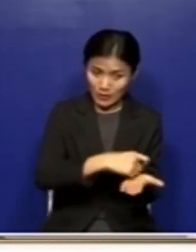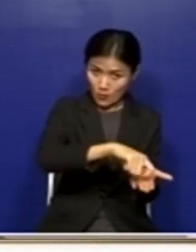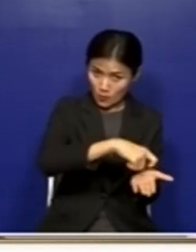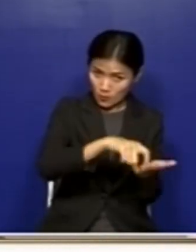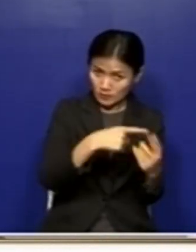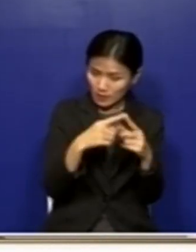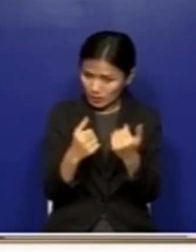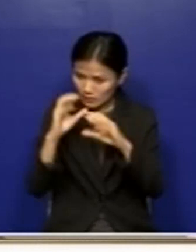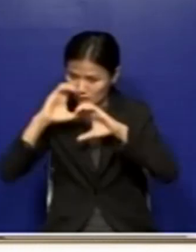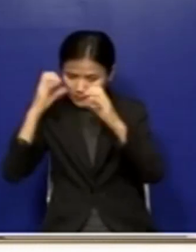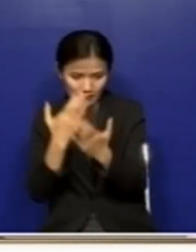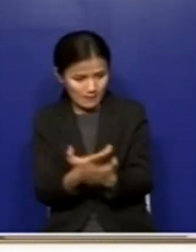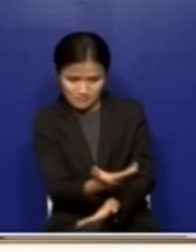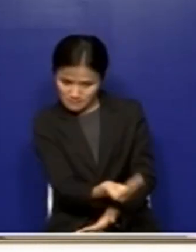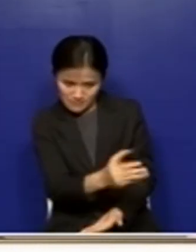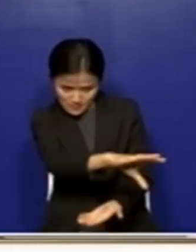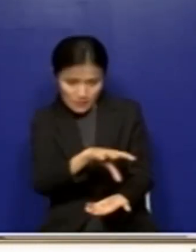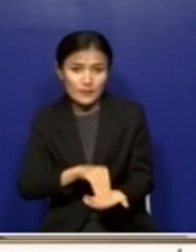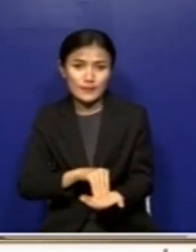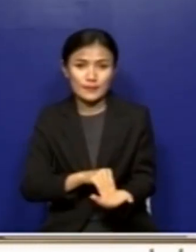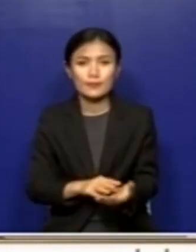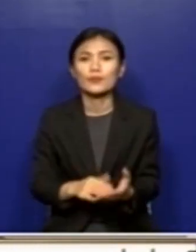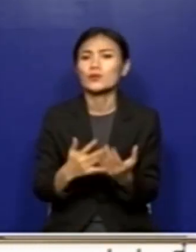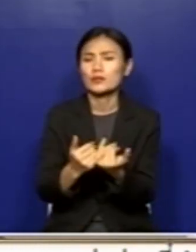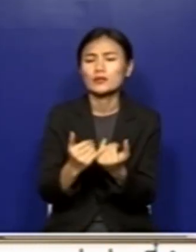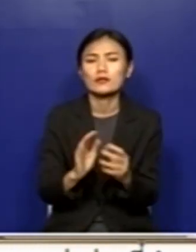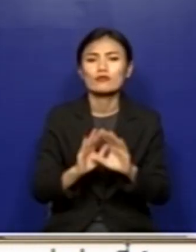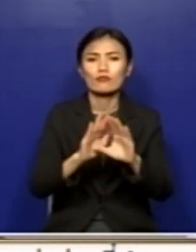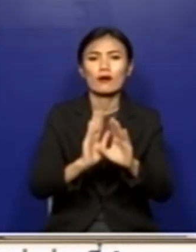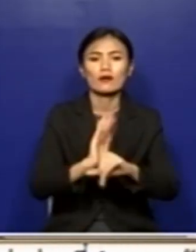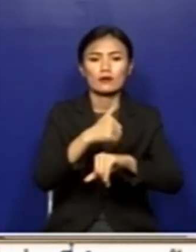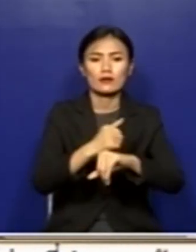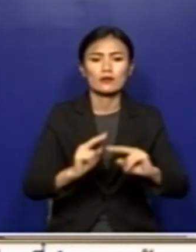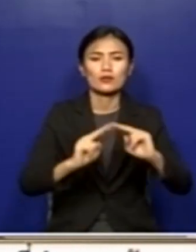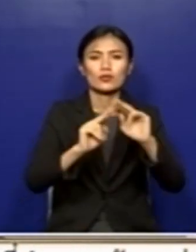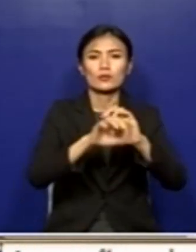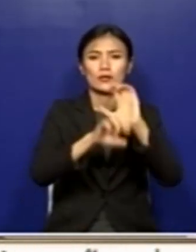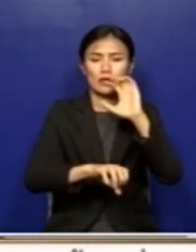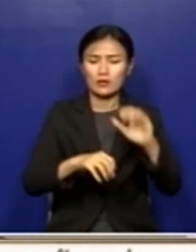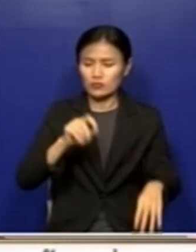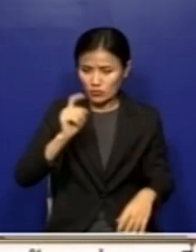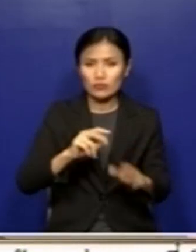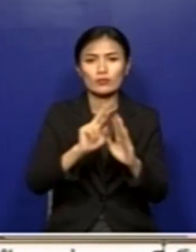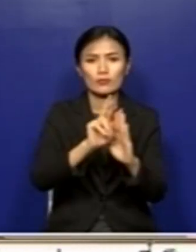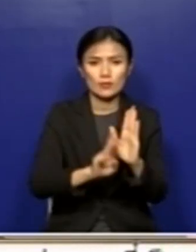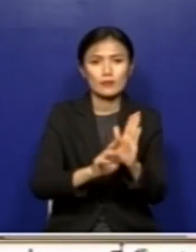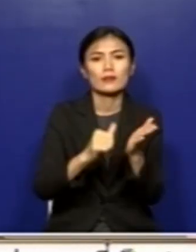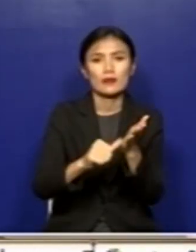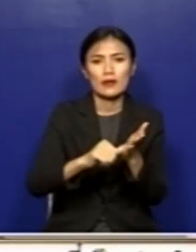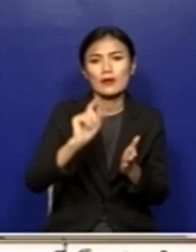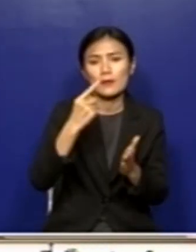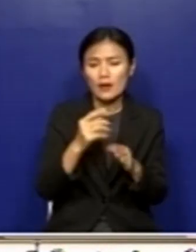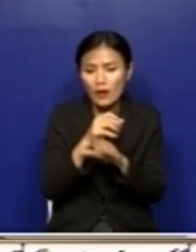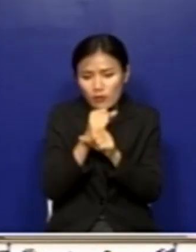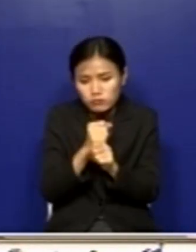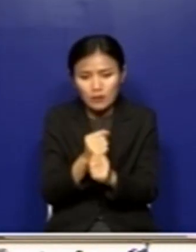สมควรอย่างยิ่งที่จะแก้ระเบียบนี้เพราะว่าผู้สูงอายุทุกคนมีสิทธิ์ที่จะได้รับเบี้ยยังชีพนะคะ